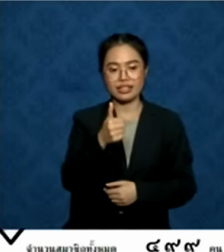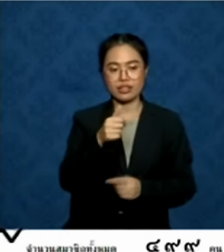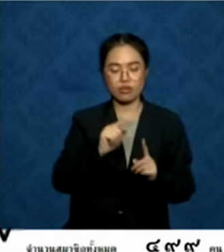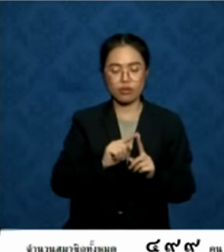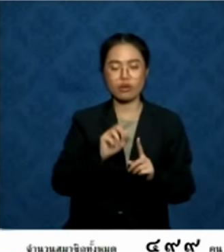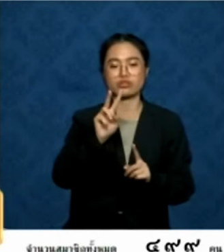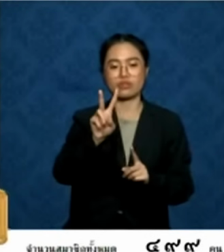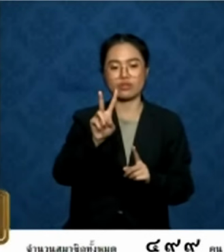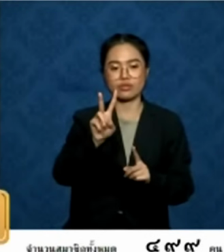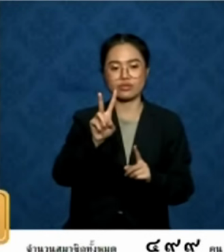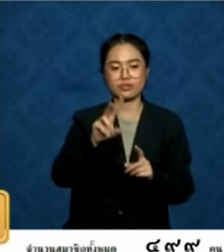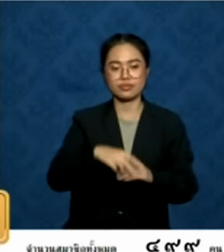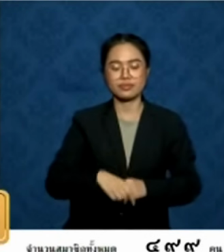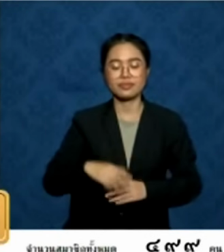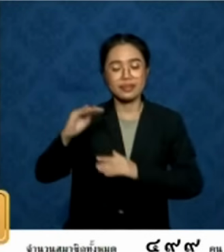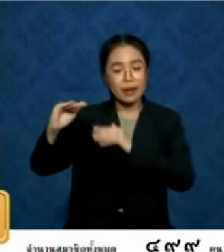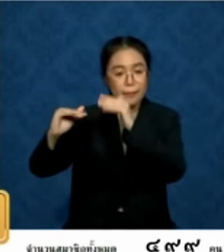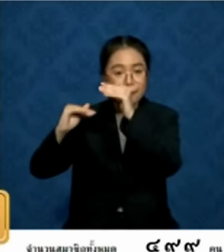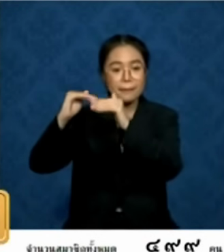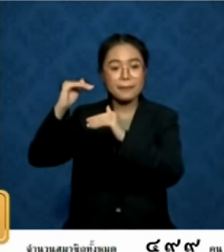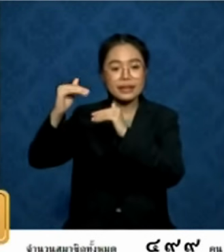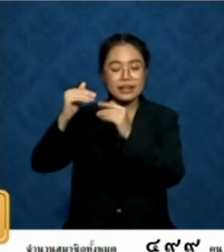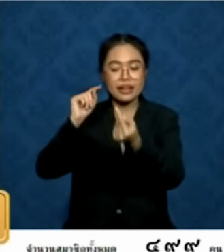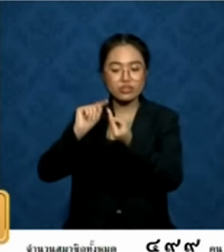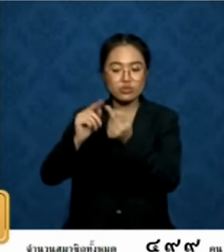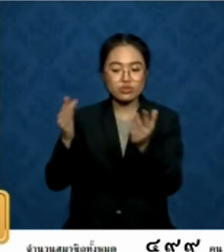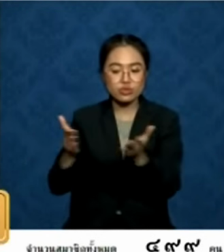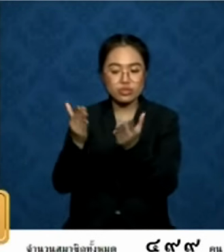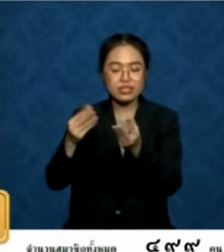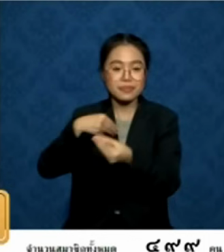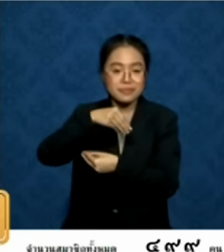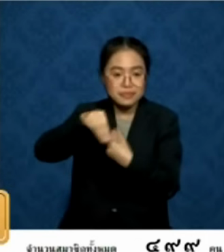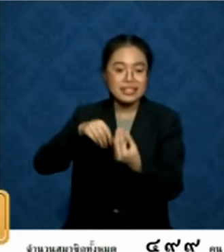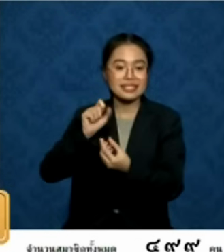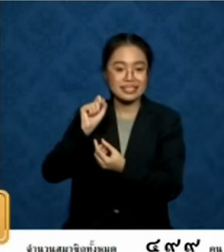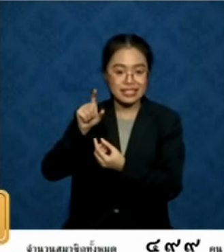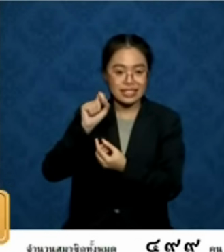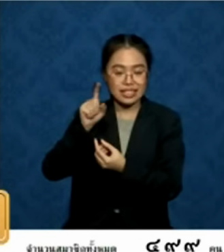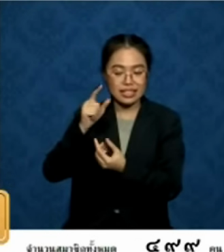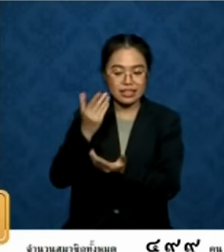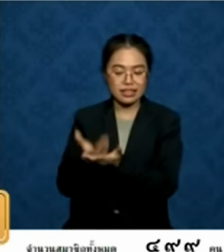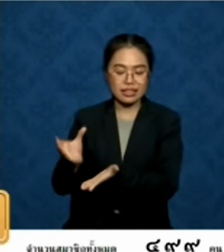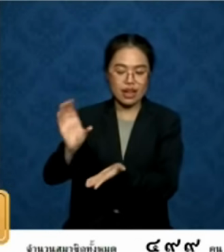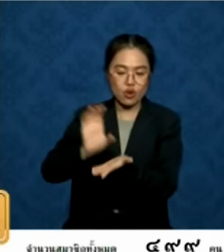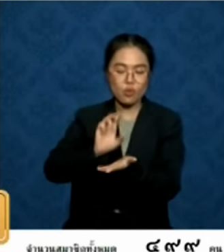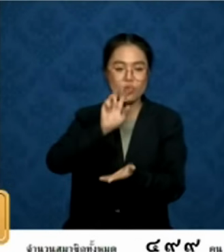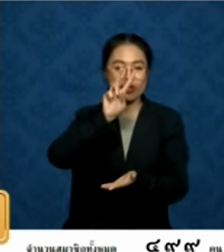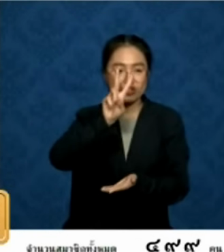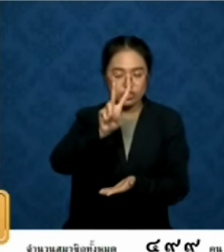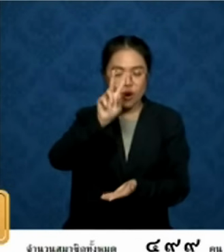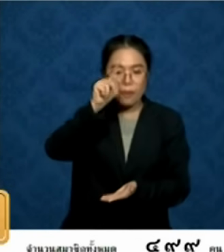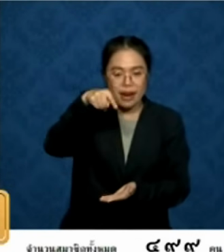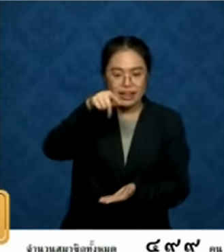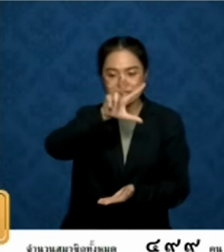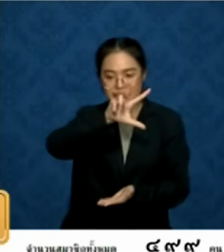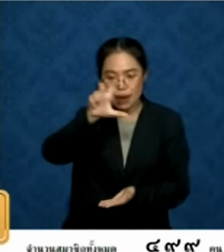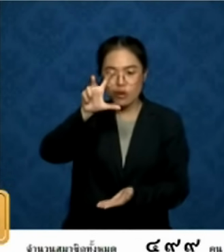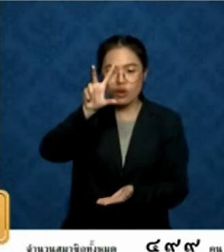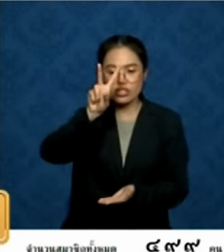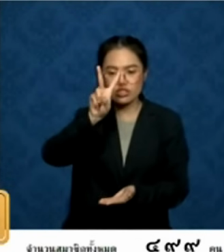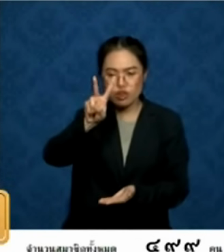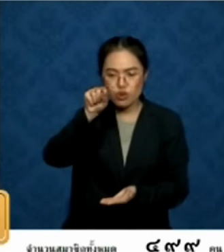2. การพัฒนาและส่งเสริมเศรษฐกิจฐานรากงบประมาณ 2,302.7 ล้านบาท